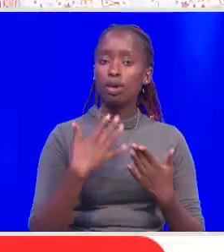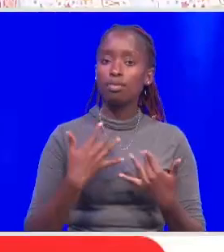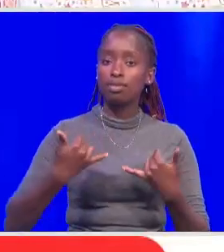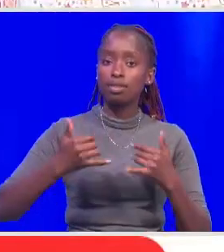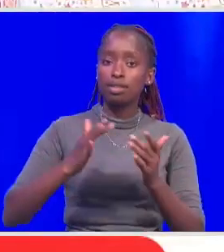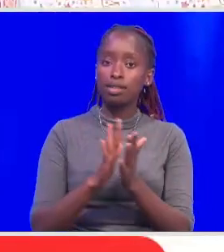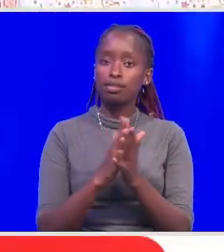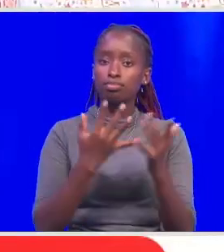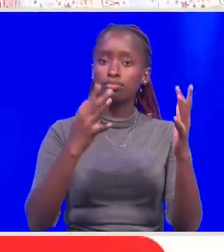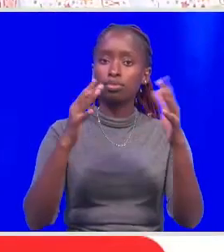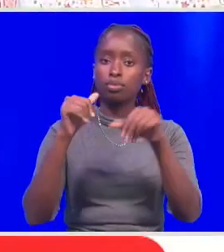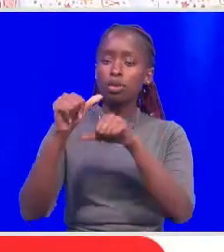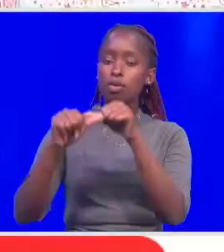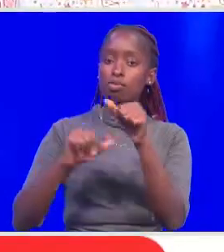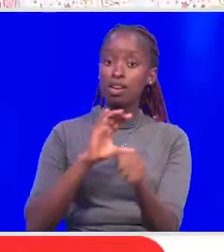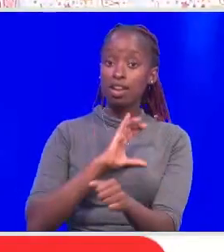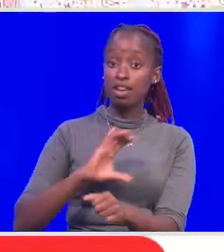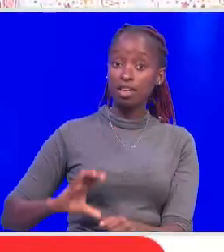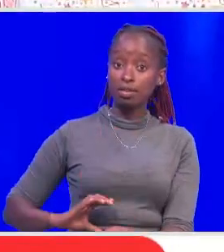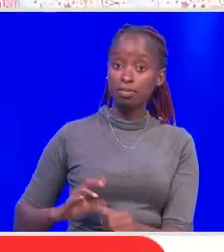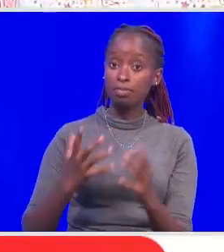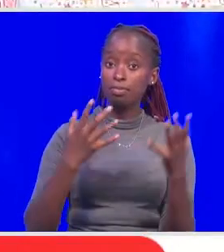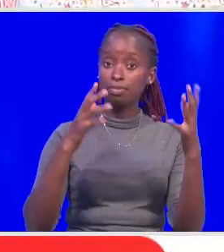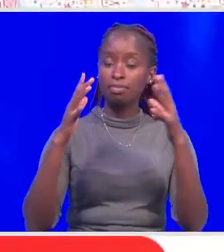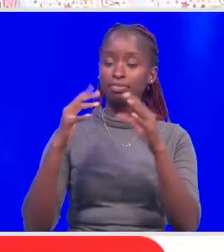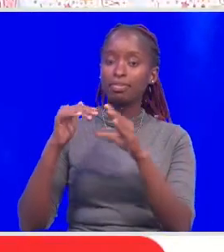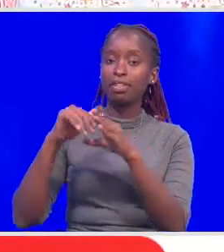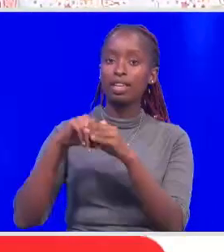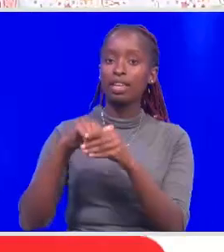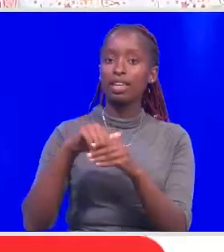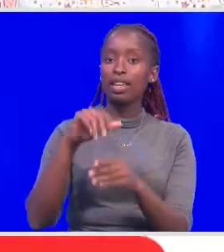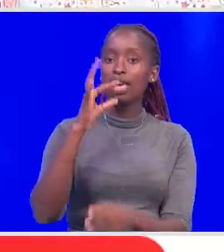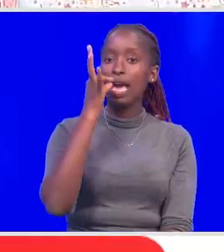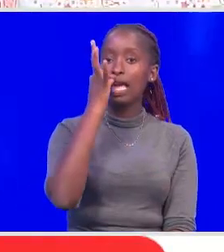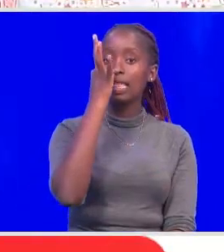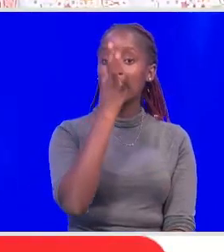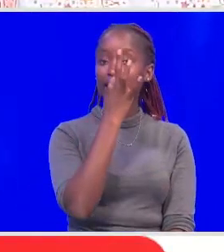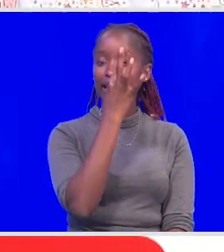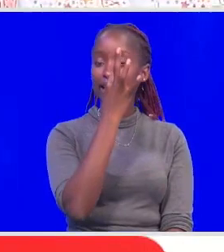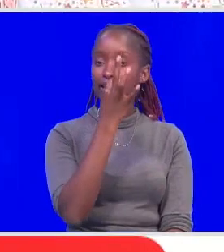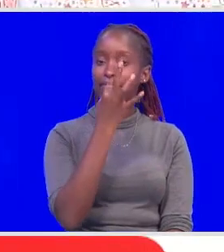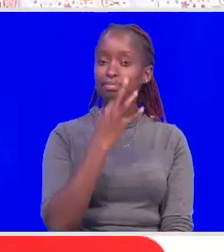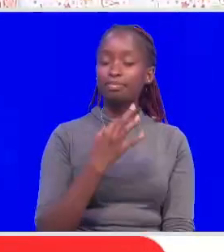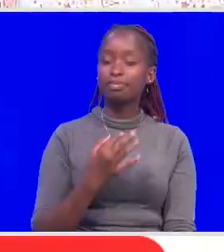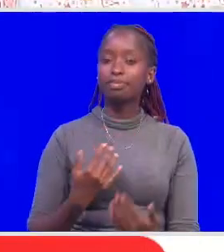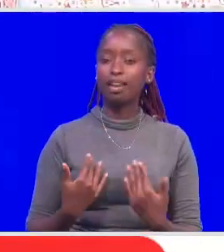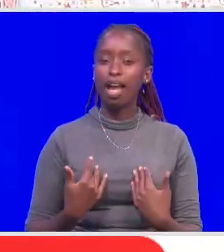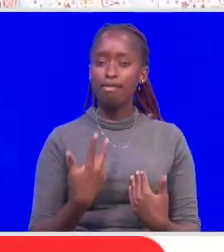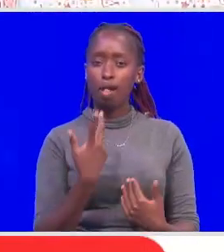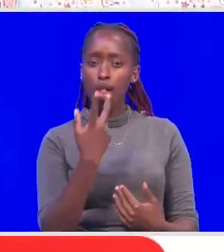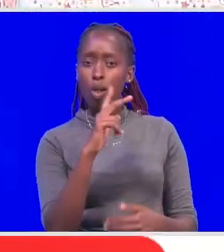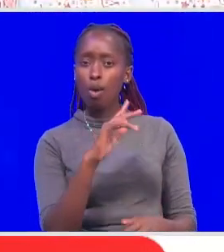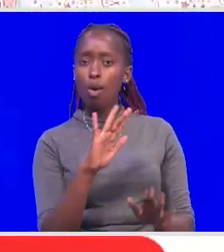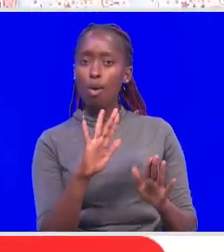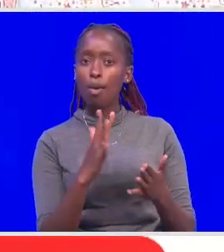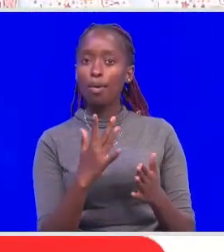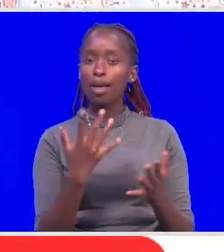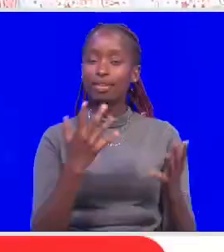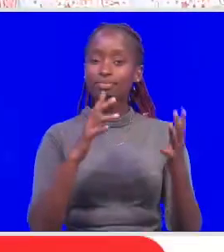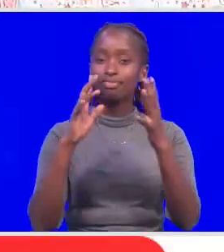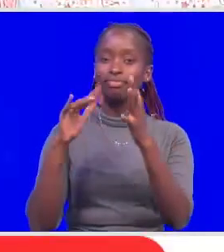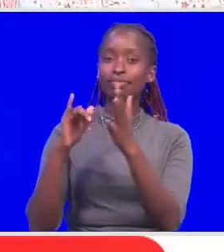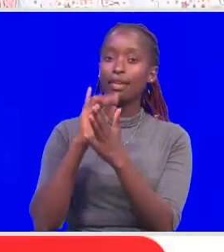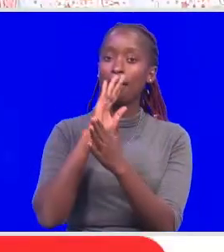nyumbani kwao katika eneo la Mathira, Kaunti ya Nyeri. Sheila Chelangat anasimulia jinsi sherehe hiyo